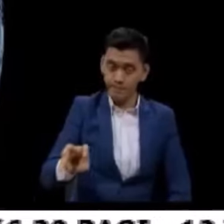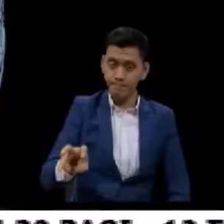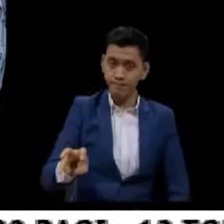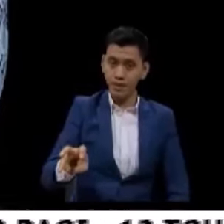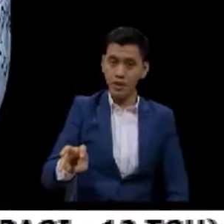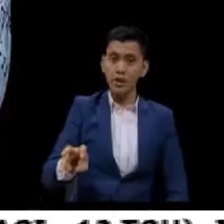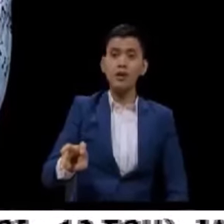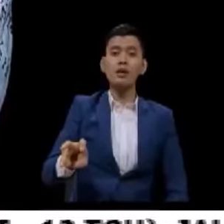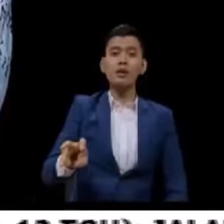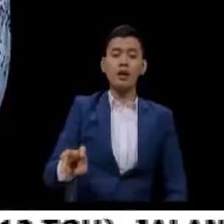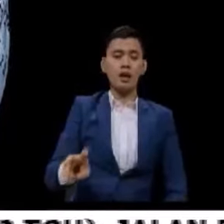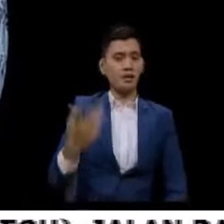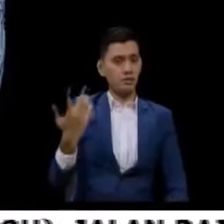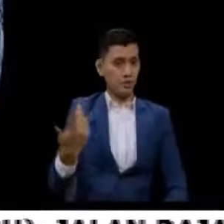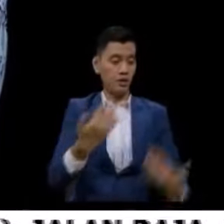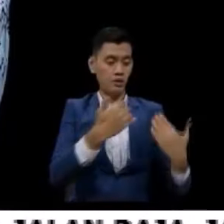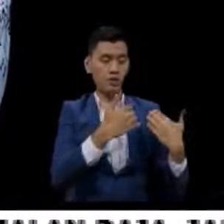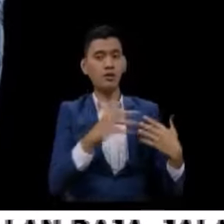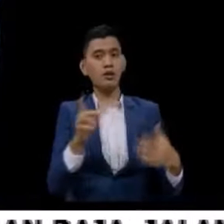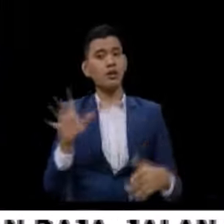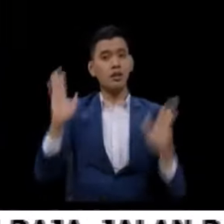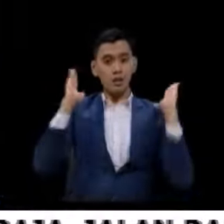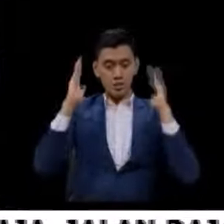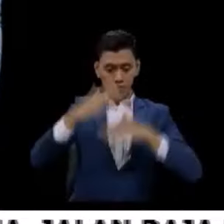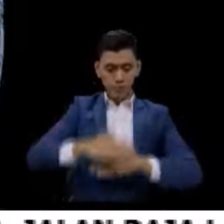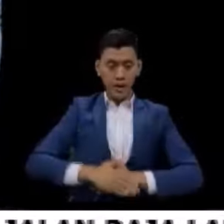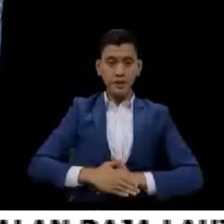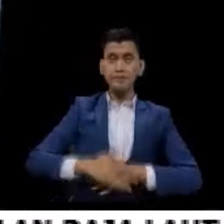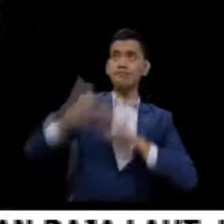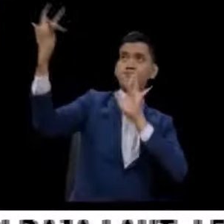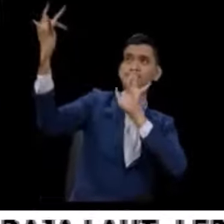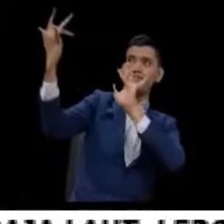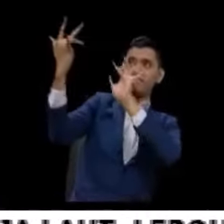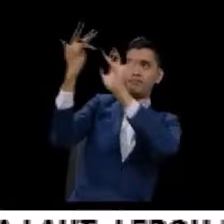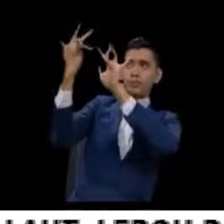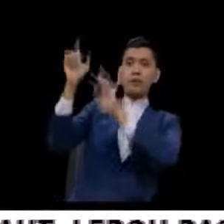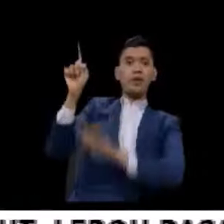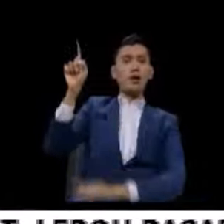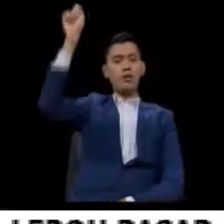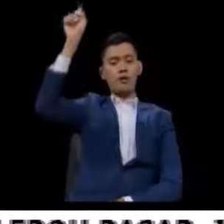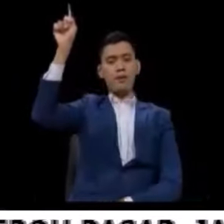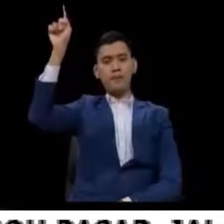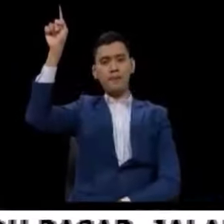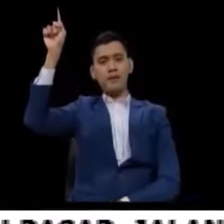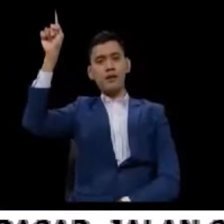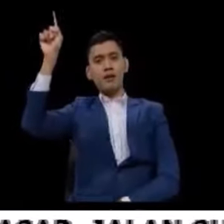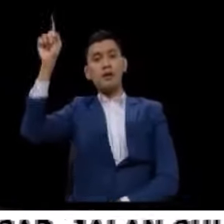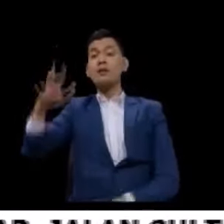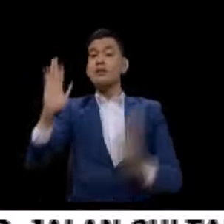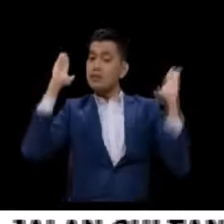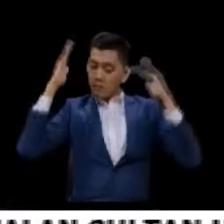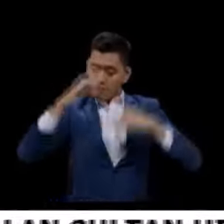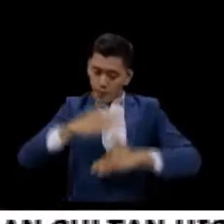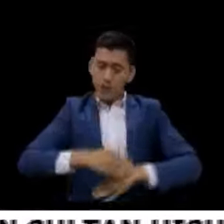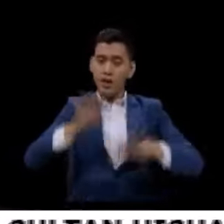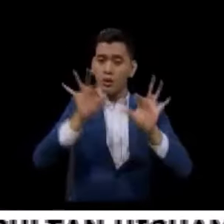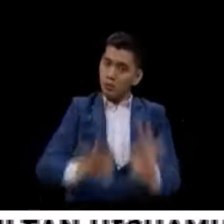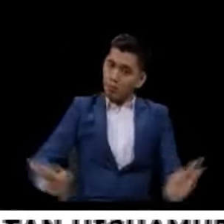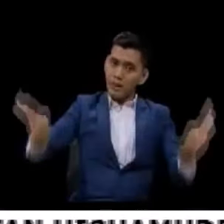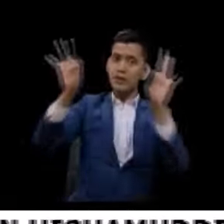posts by mukesh tapi sholat pada malam Isra menunjukkan Asmaul